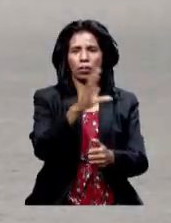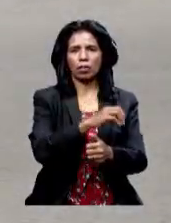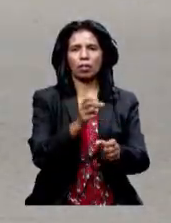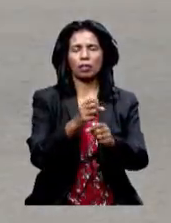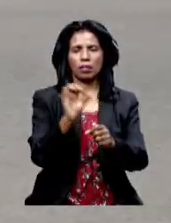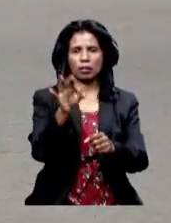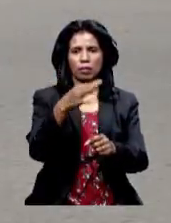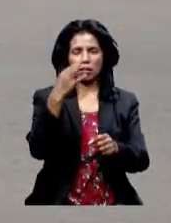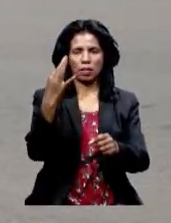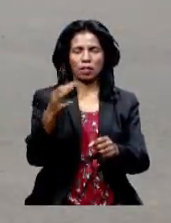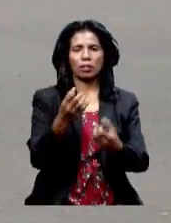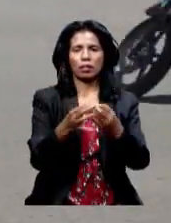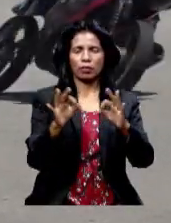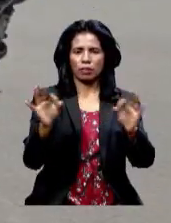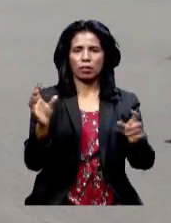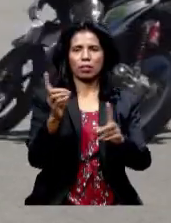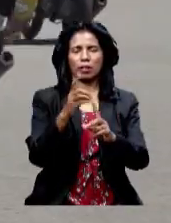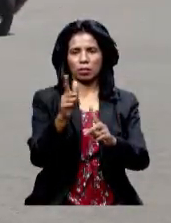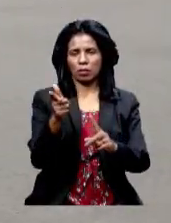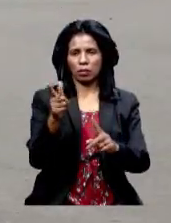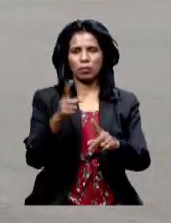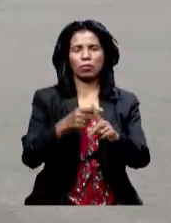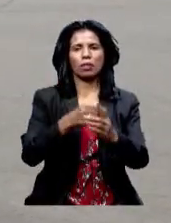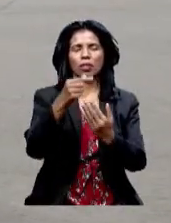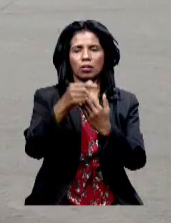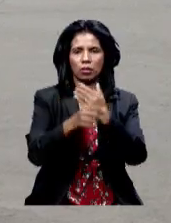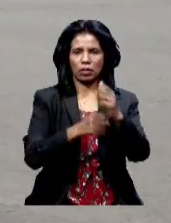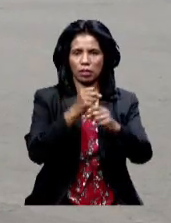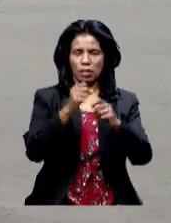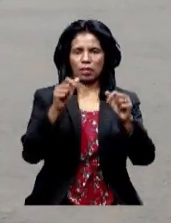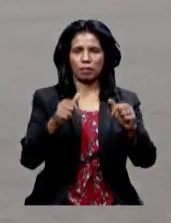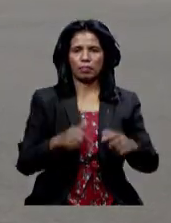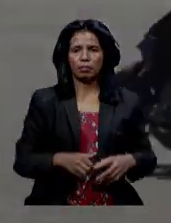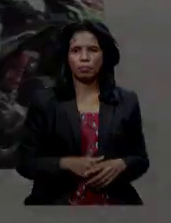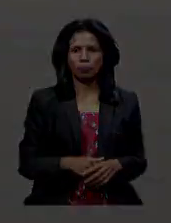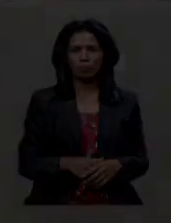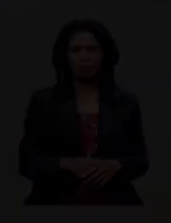Racing Walu no se finaliza iha loron Ruanulu fulan agosto tinang ne. Ekipa kobertura, GMN.